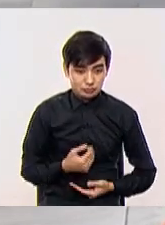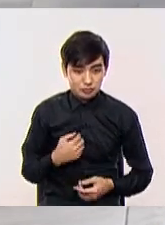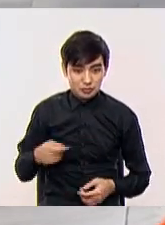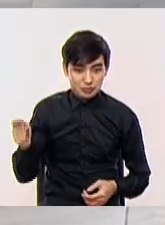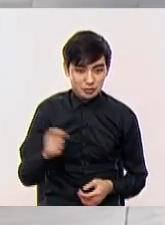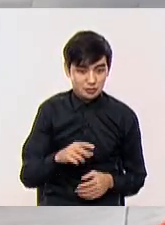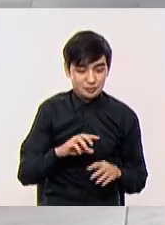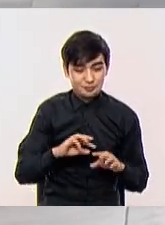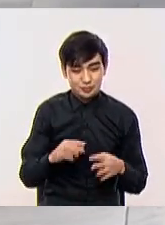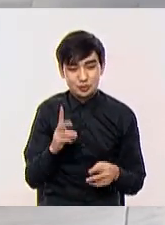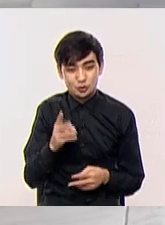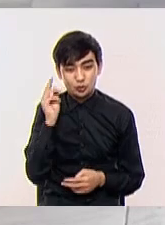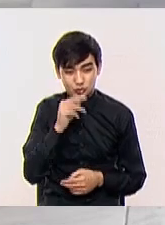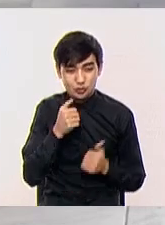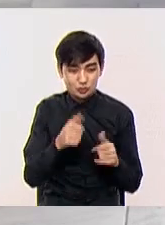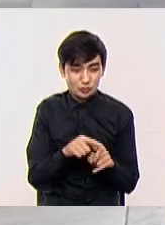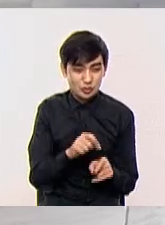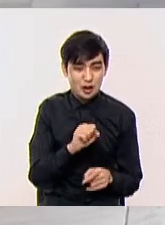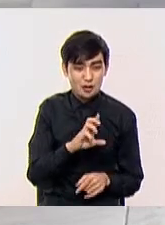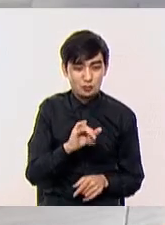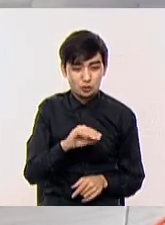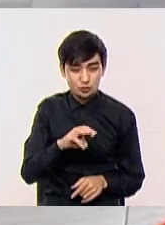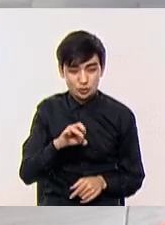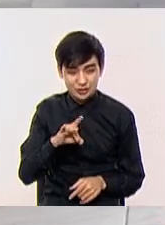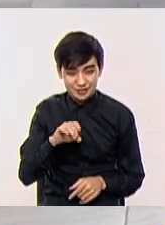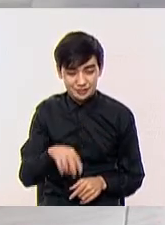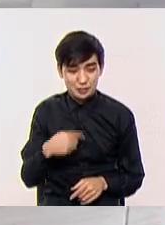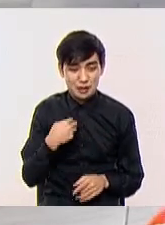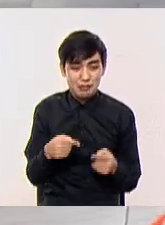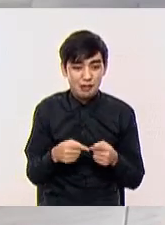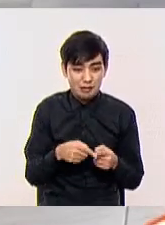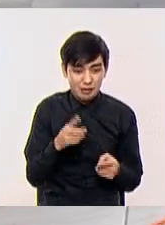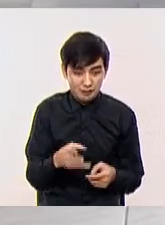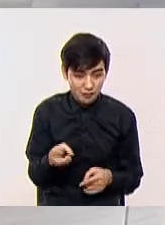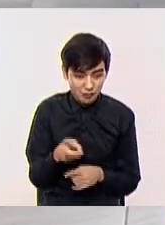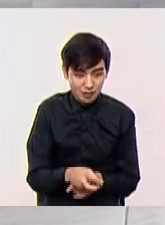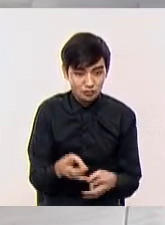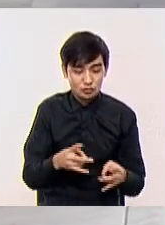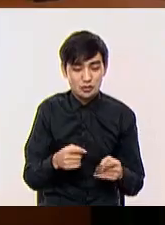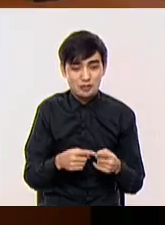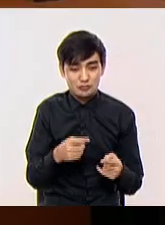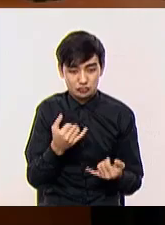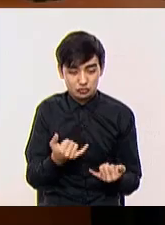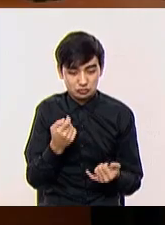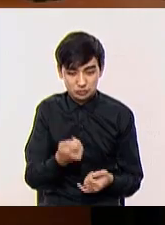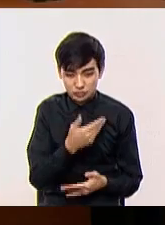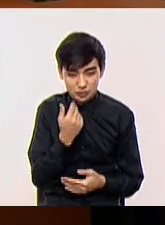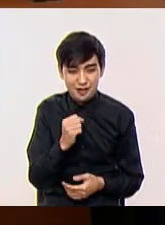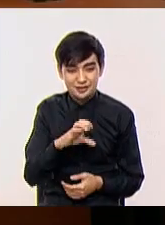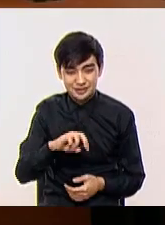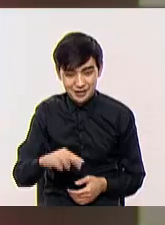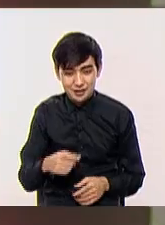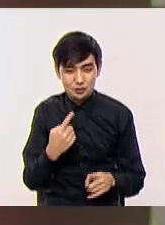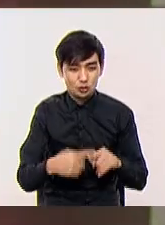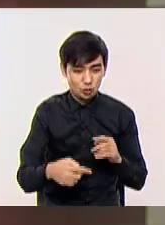даже учиться хорошо, да, они приедут. Это здесь надо будет квартиру снимать, которая у нас сейчас, она не дешевая. Осели другие